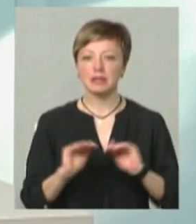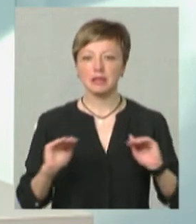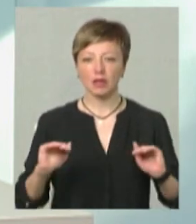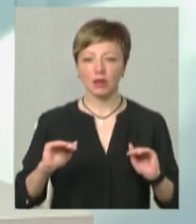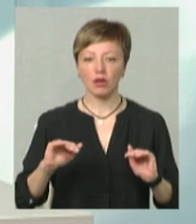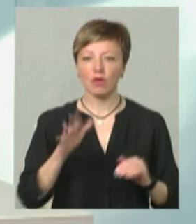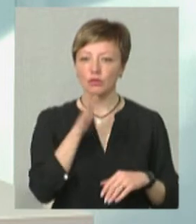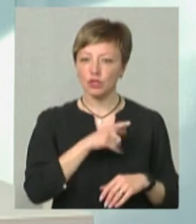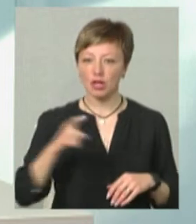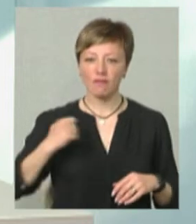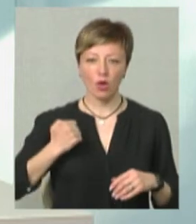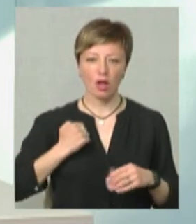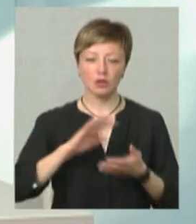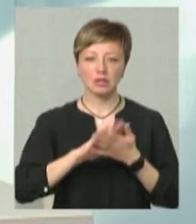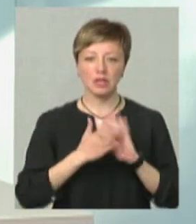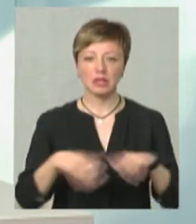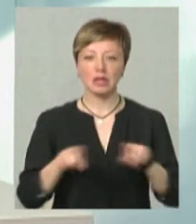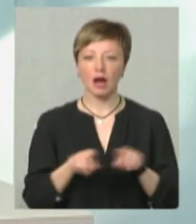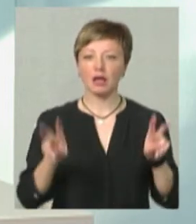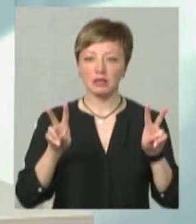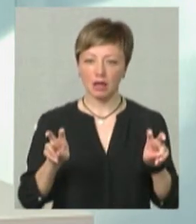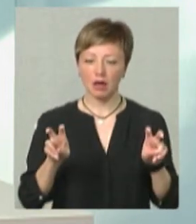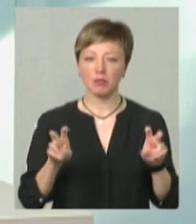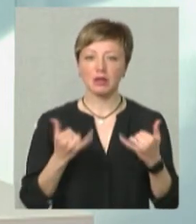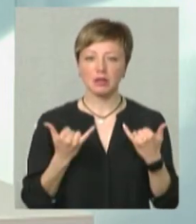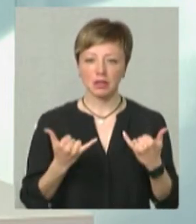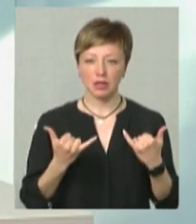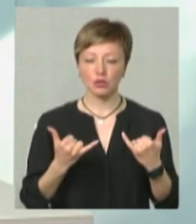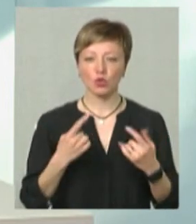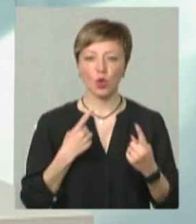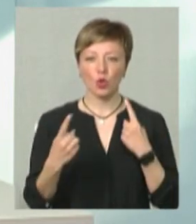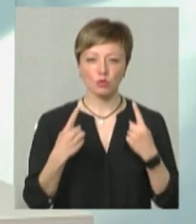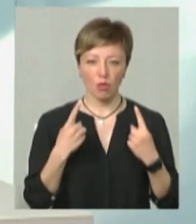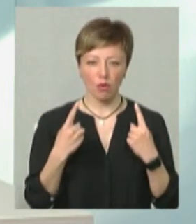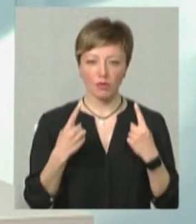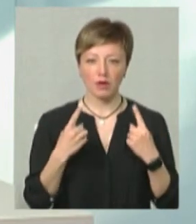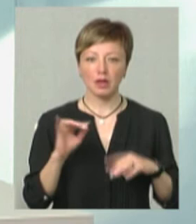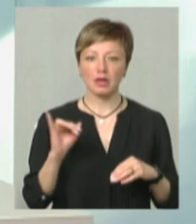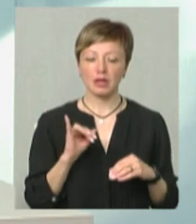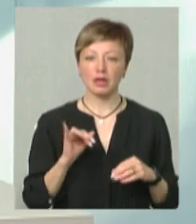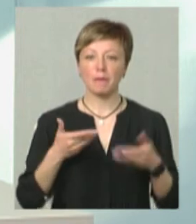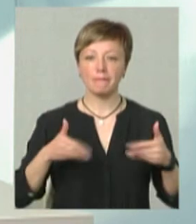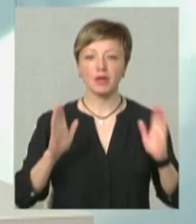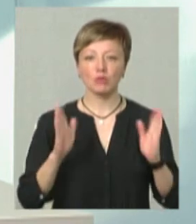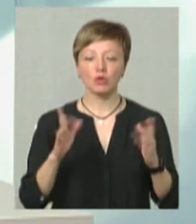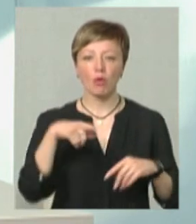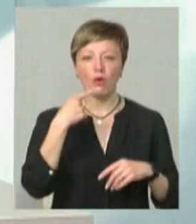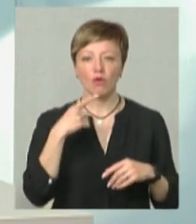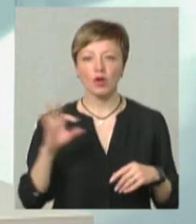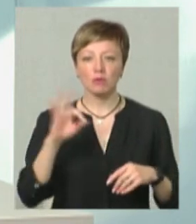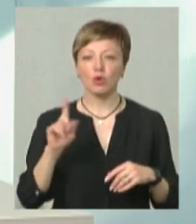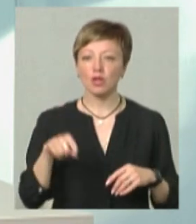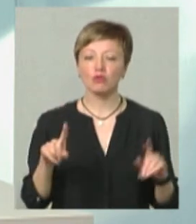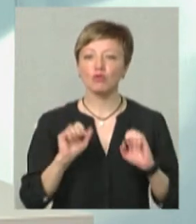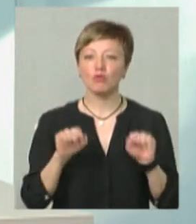у час воєнного стану – така тема нинішньої розмови. І ми будемо говорити про те,